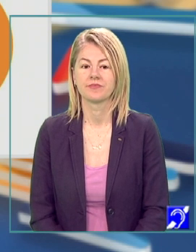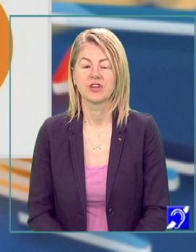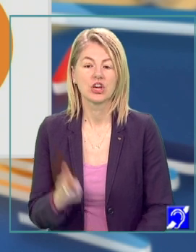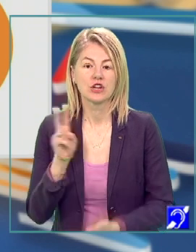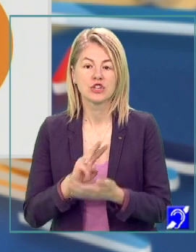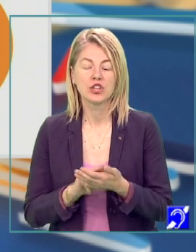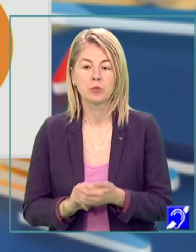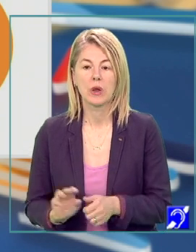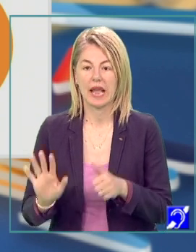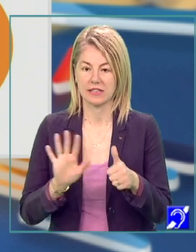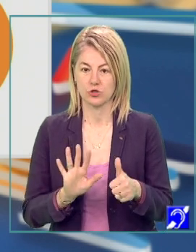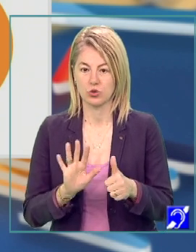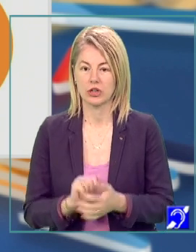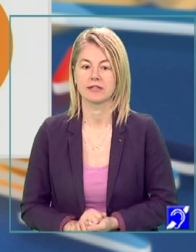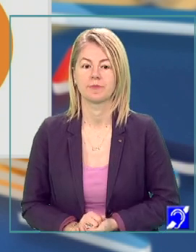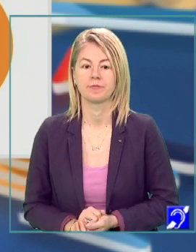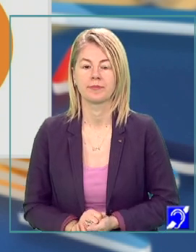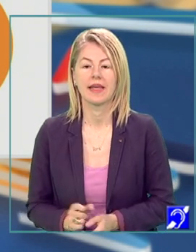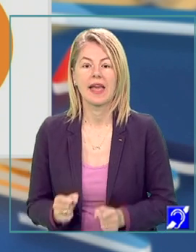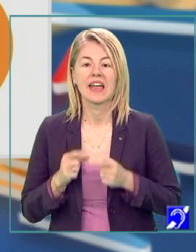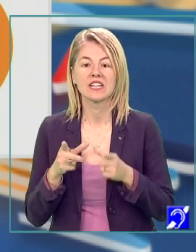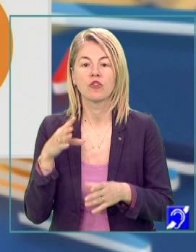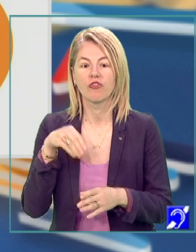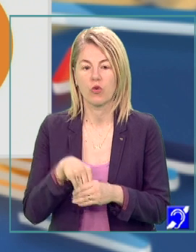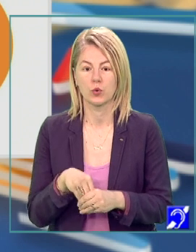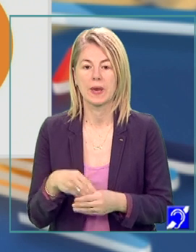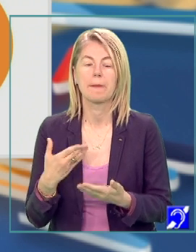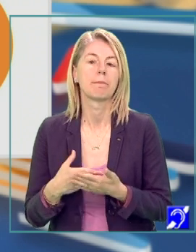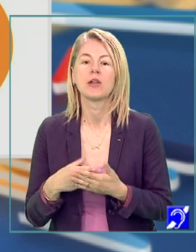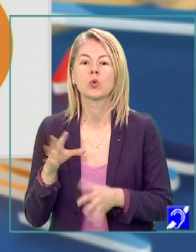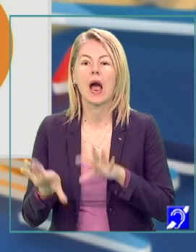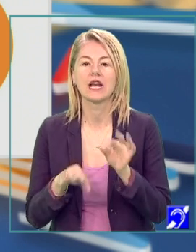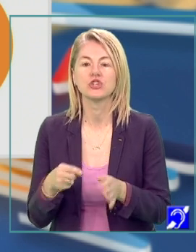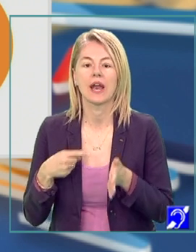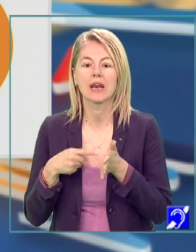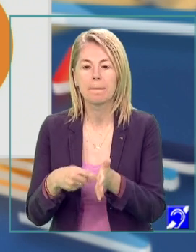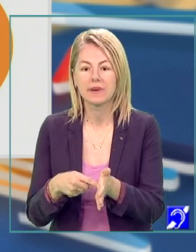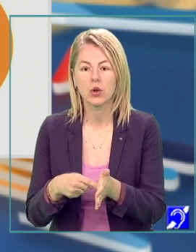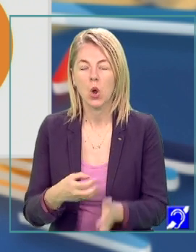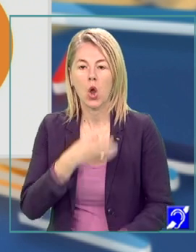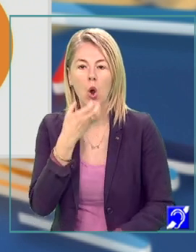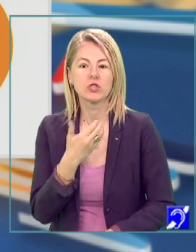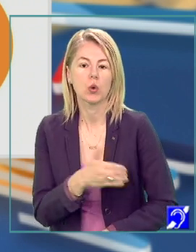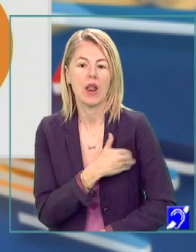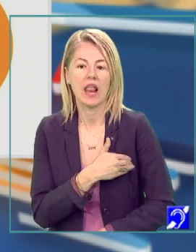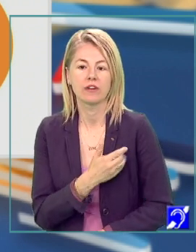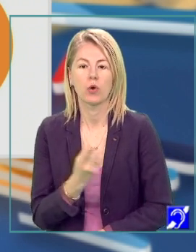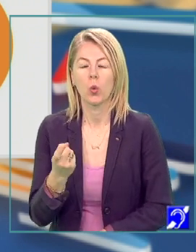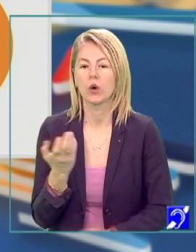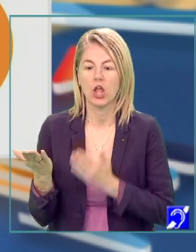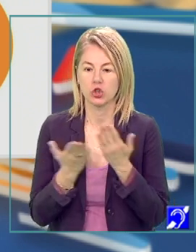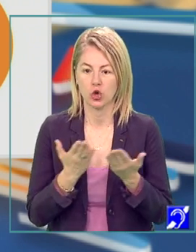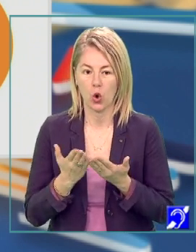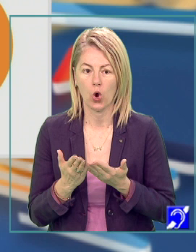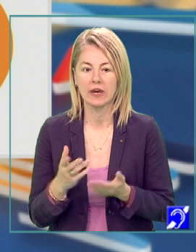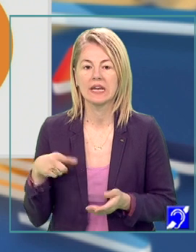Citim exercițiul 6. Rezultatele votului pentru alegerea reprezentantului Consiliului